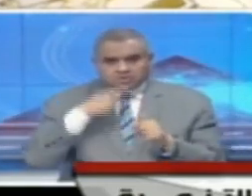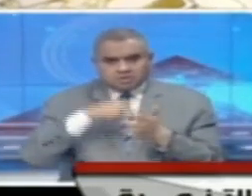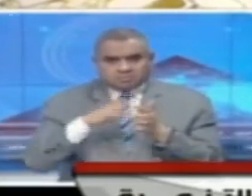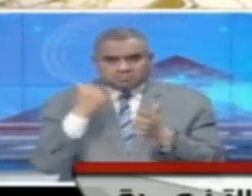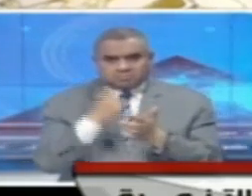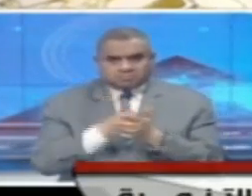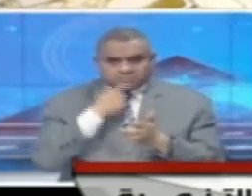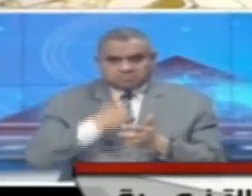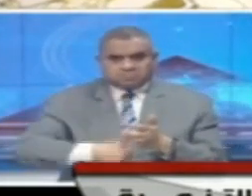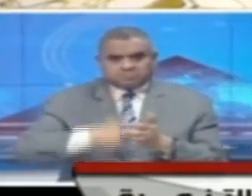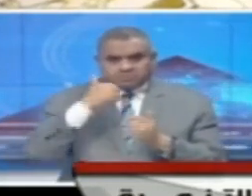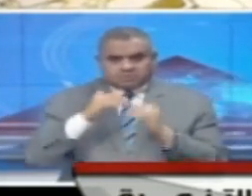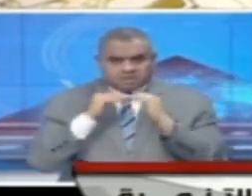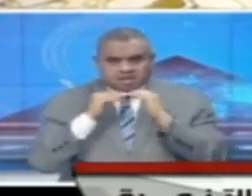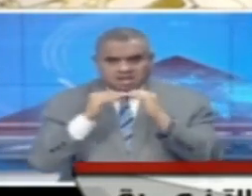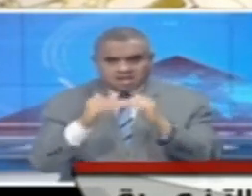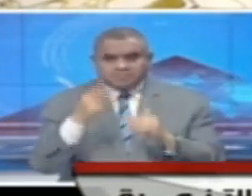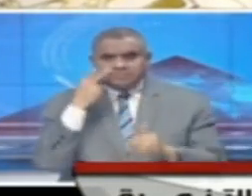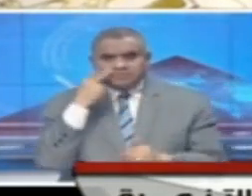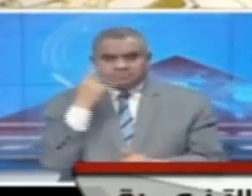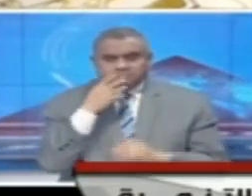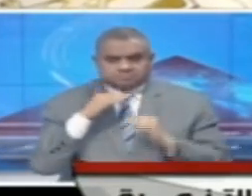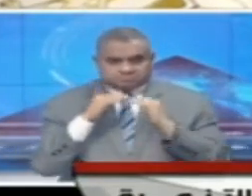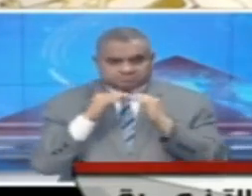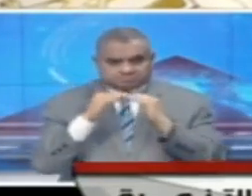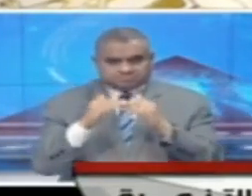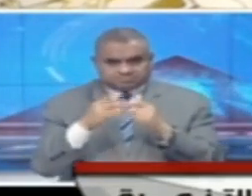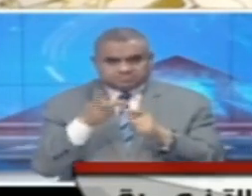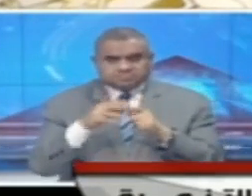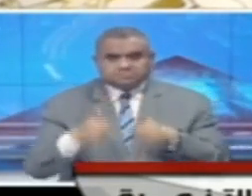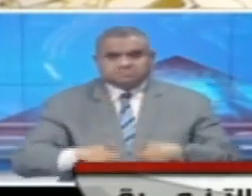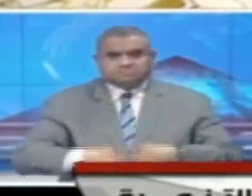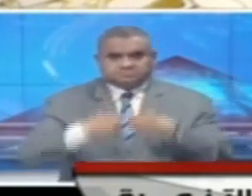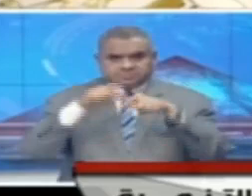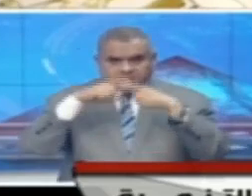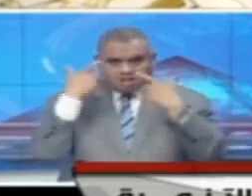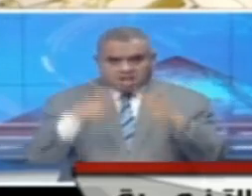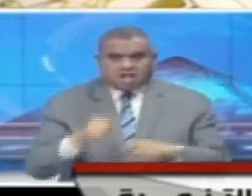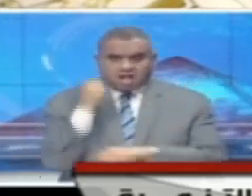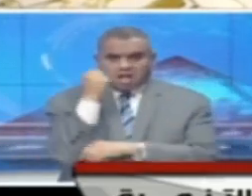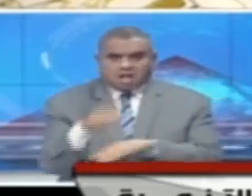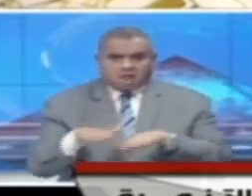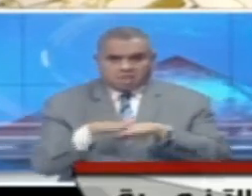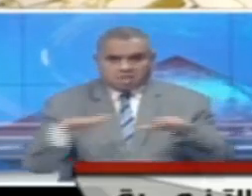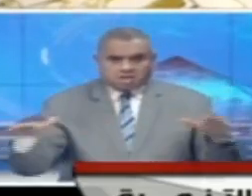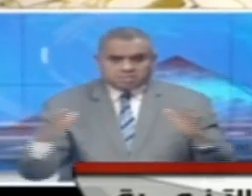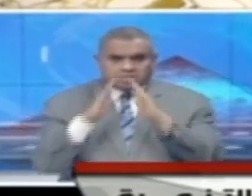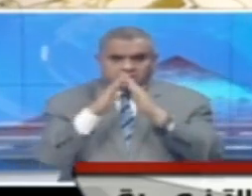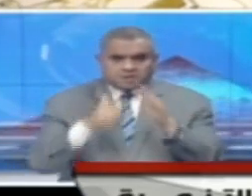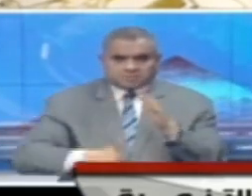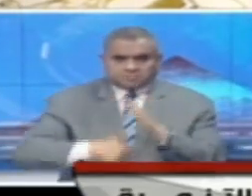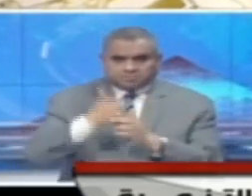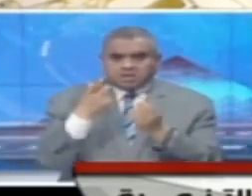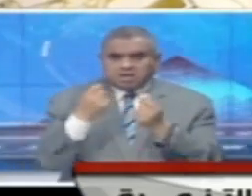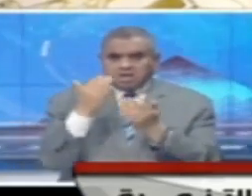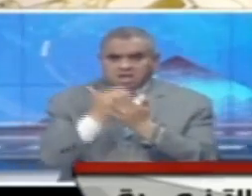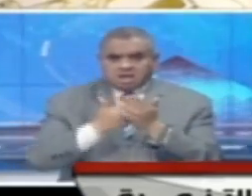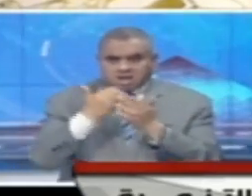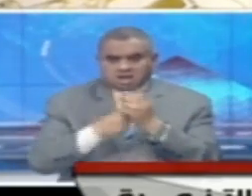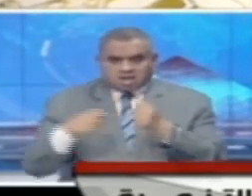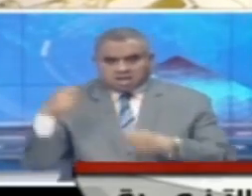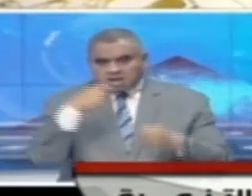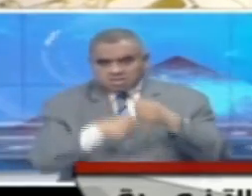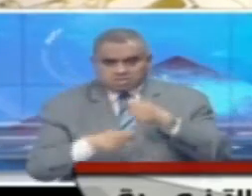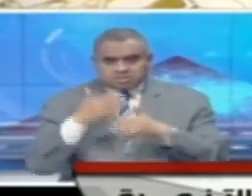من الأمن والاستقرار، فما تحقق على أرض مصر من إنجازات اقتصادية ونهضة